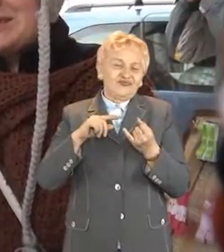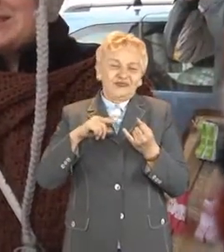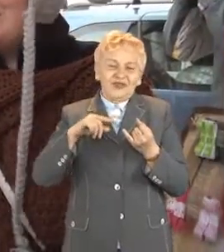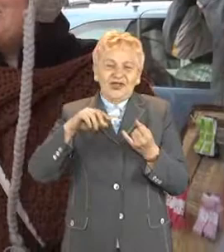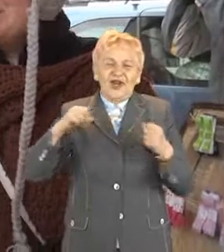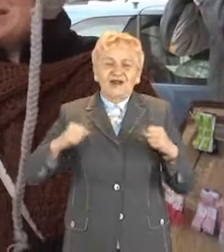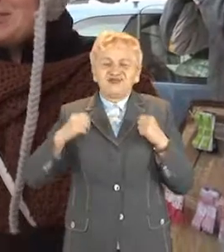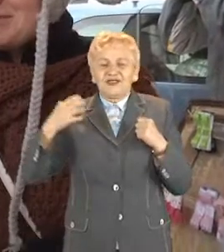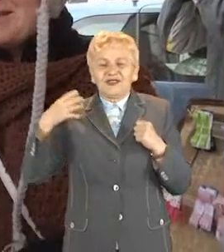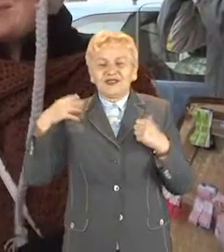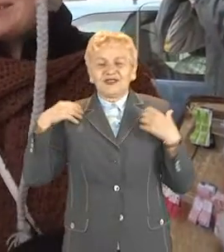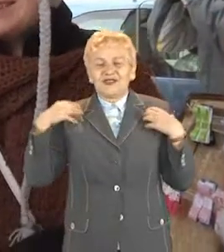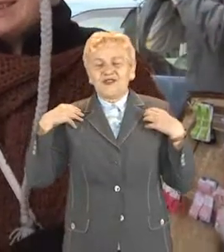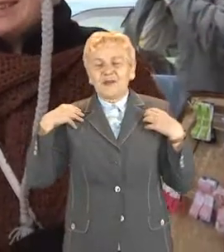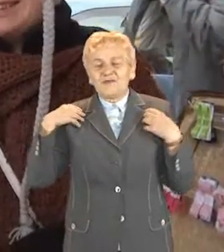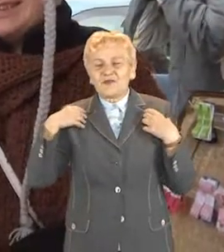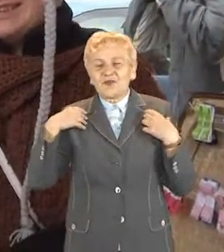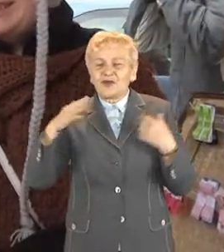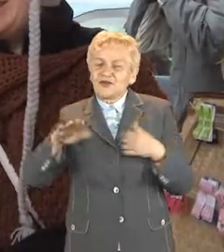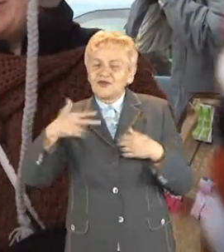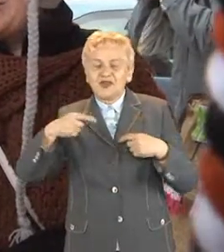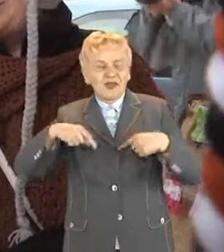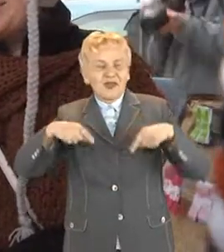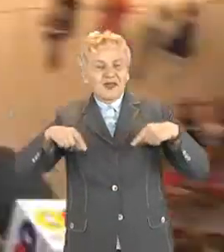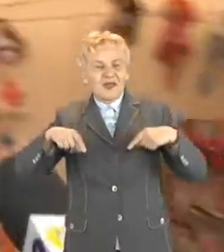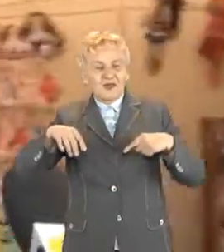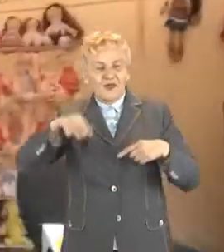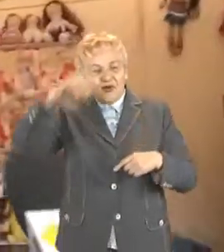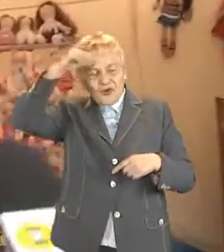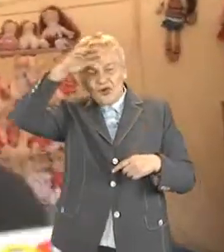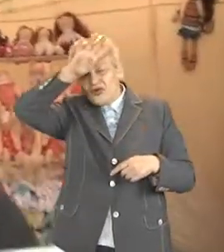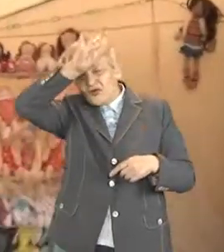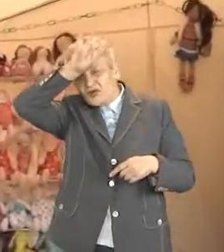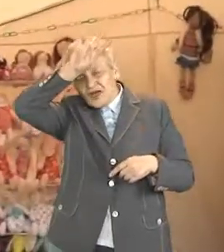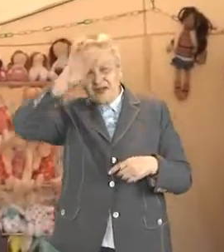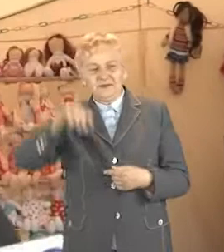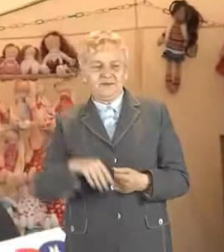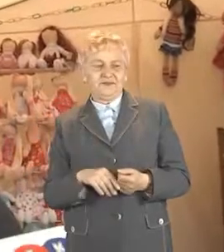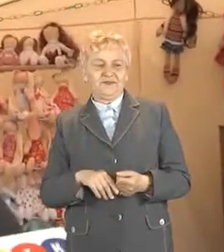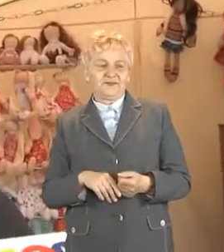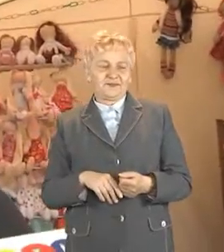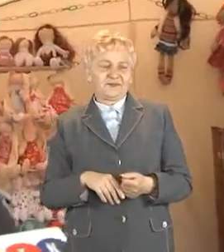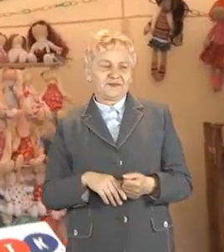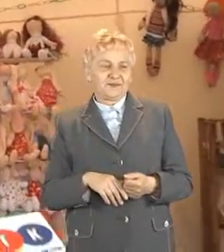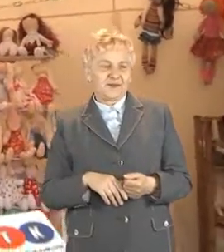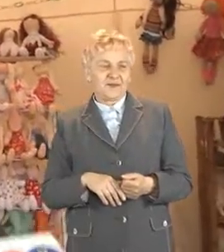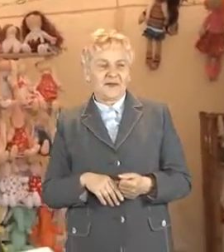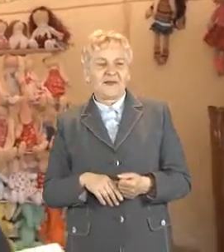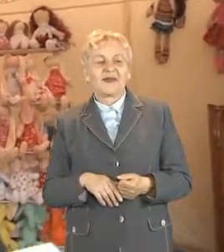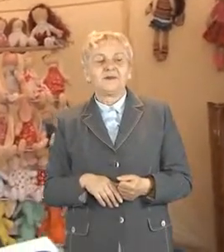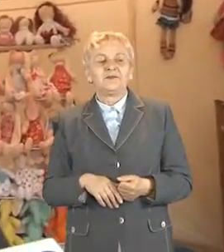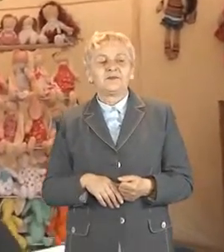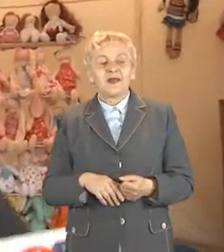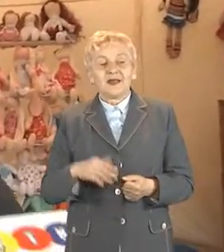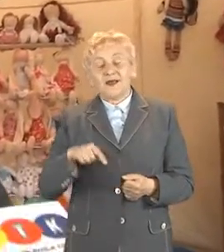był jednobarwny i niekolorowy. Laleczki jak laleczki, maskotki, pluszaki faktycznie, bo to